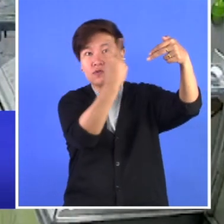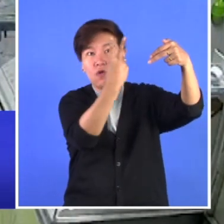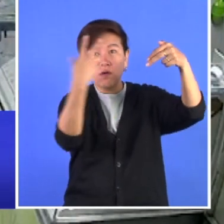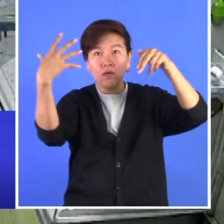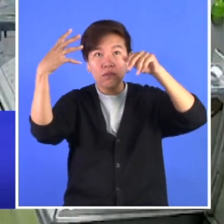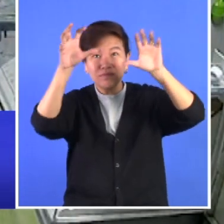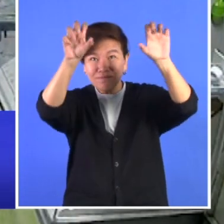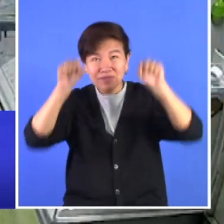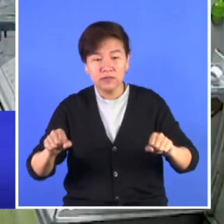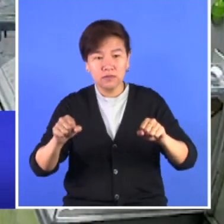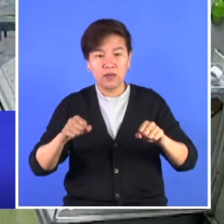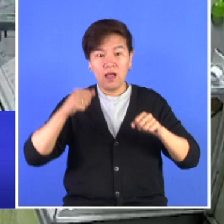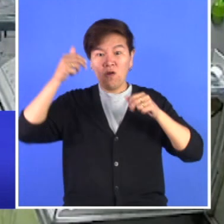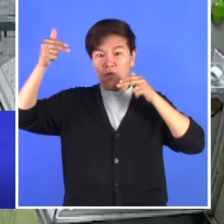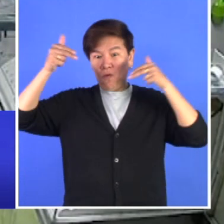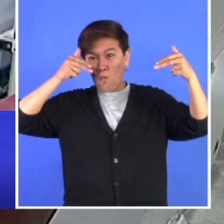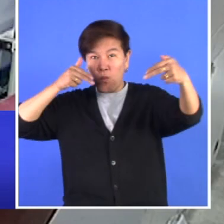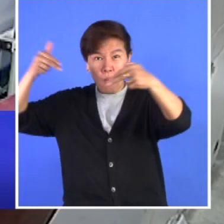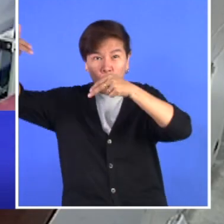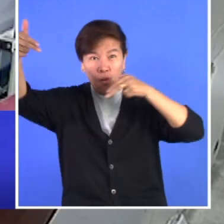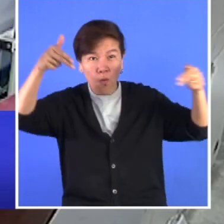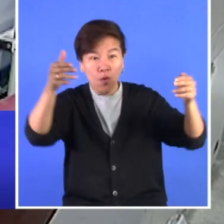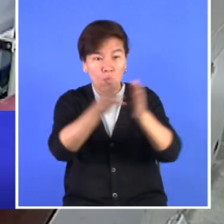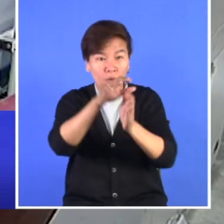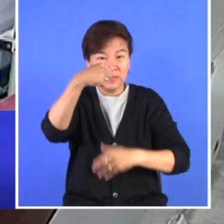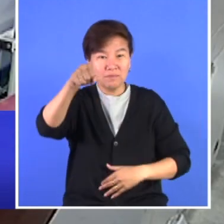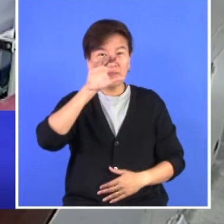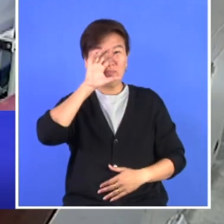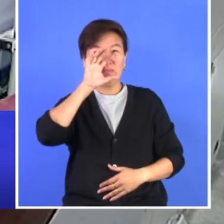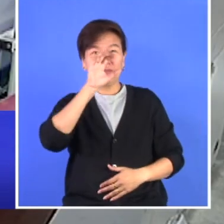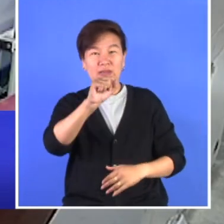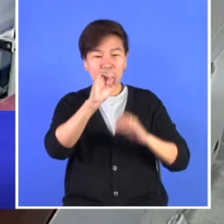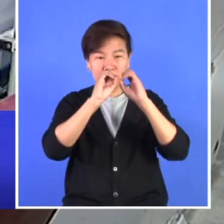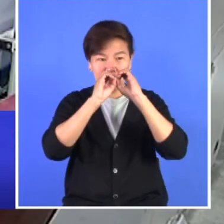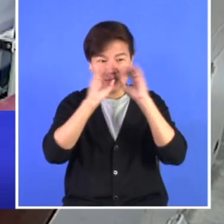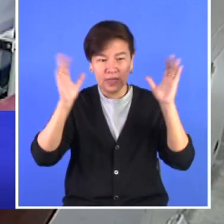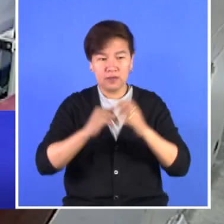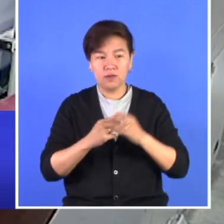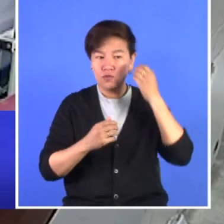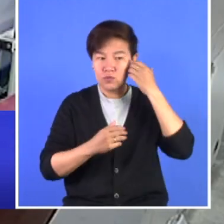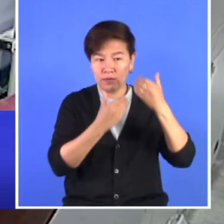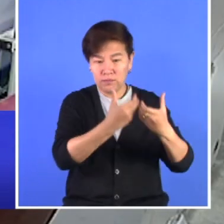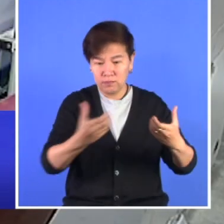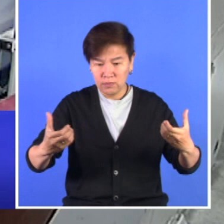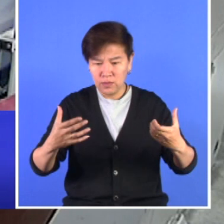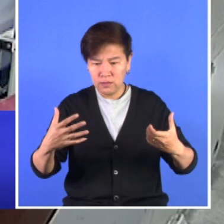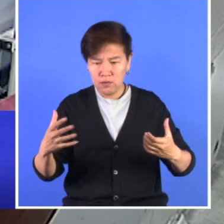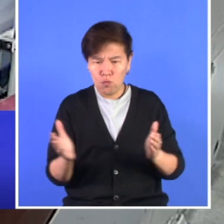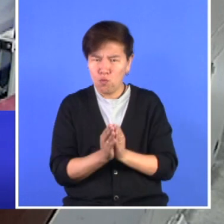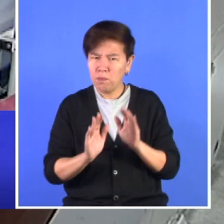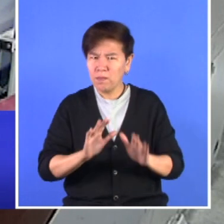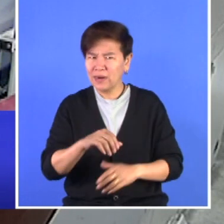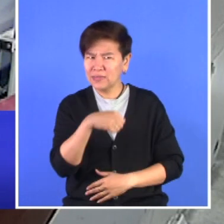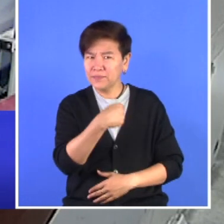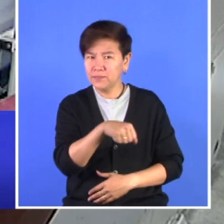เขามีกล้องกว่า 10ตัวจ้ะก็เลยจับภาพไว้ได้โทรศัพท์หายไป 10เครื่องมูลค่ากว่า 30,000บาทแล้วครั้งนี้เป็นครั้งที่